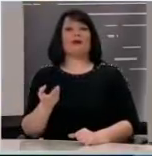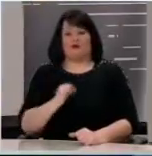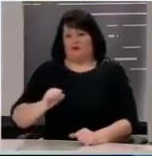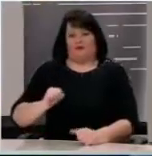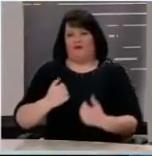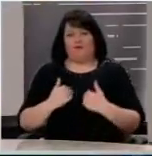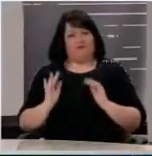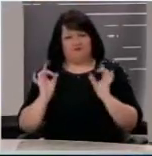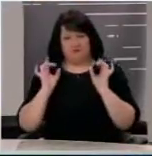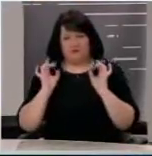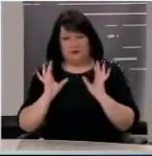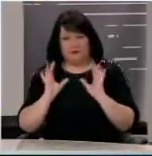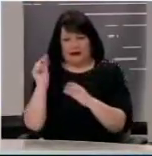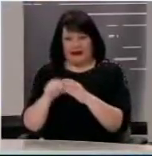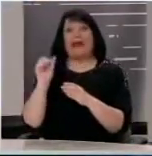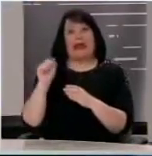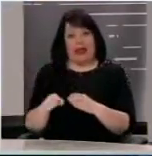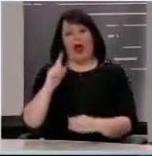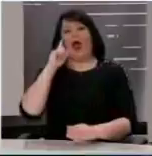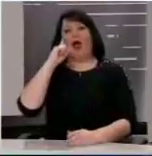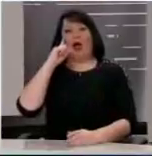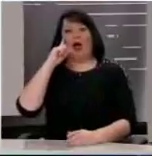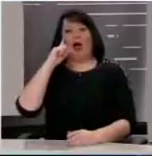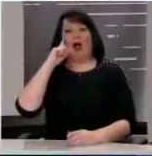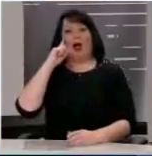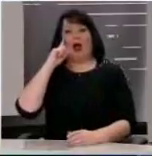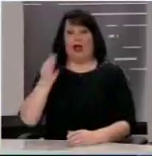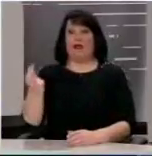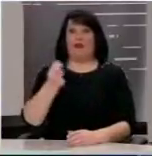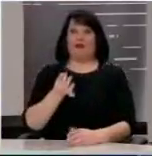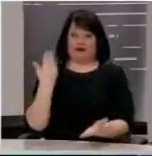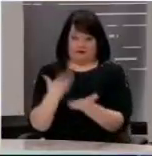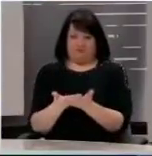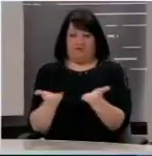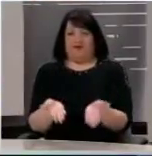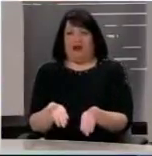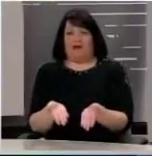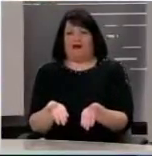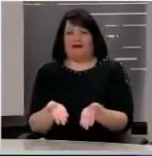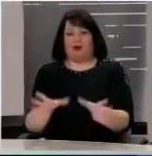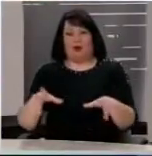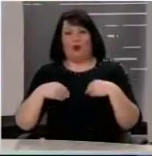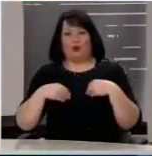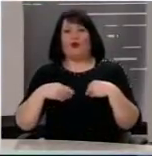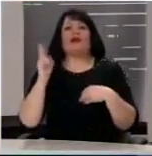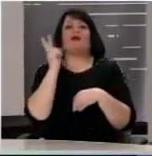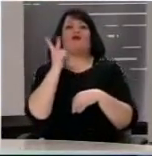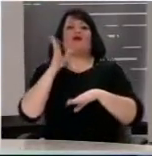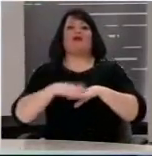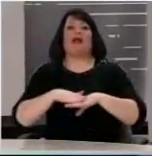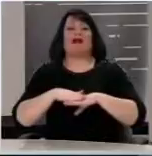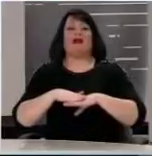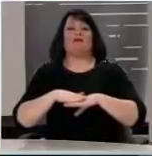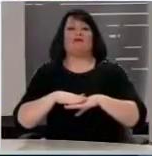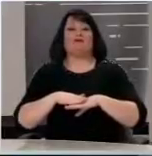φοβηθεί, ψηφίσει υπέρ, τότε θα βγείτε και θα πείτε, ορίστε, παραδέχονται την ενοχή τους, είναι